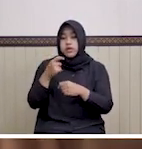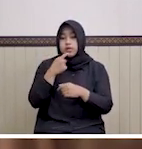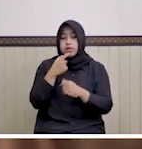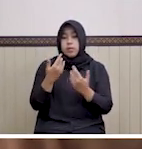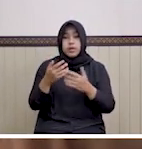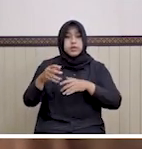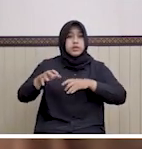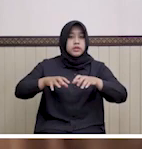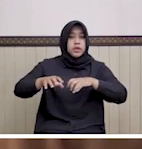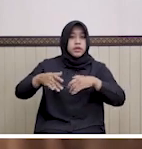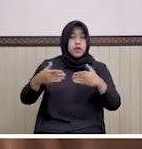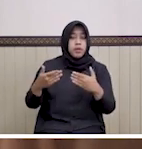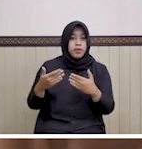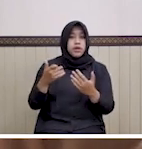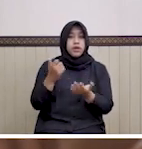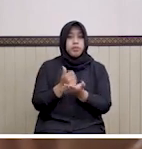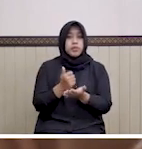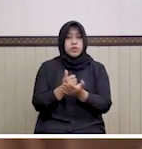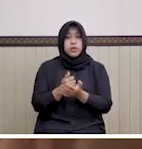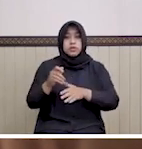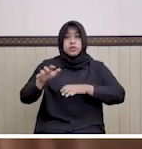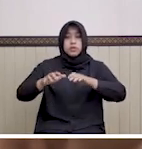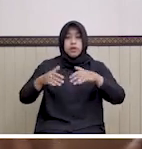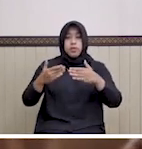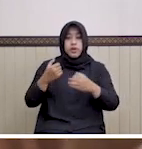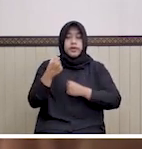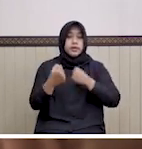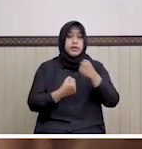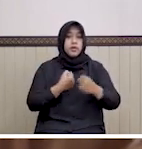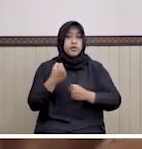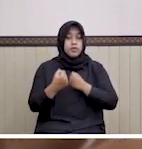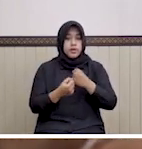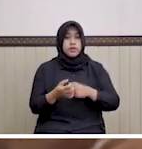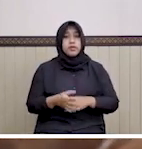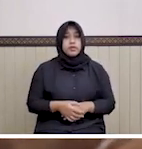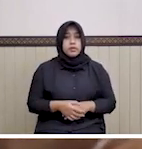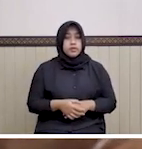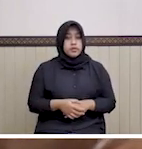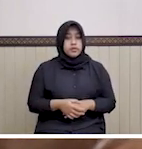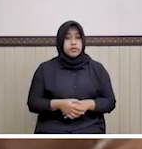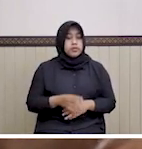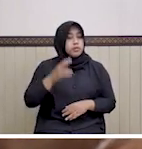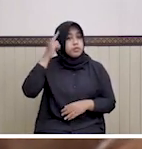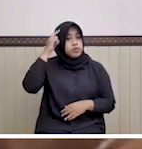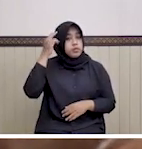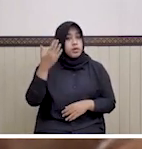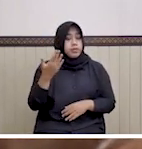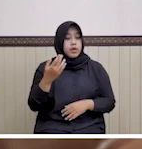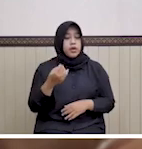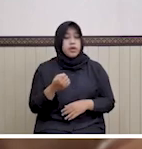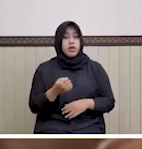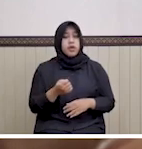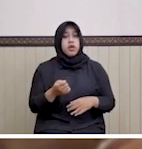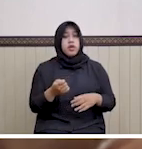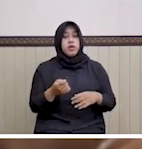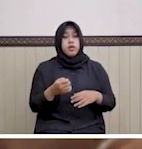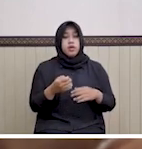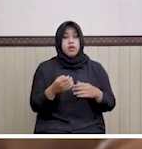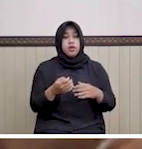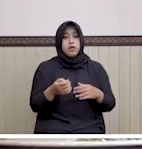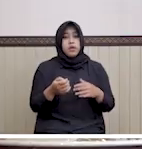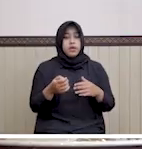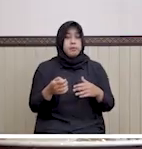yang Strategi apa yang dilakukan selama ini untuk mendobrak tantangan-tantangan